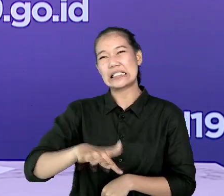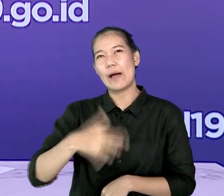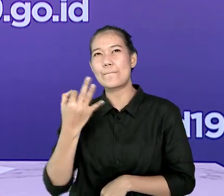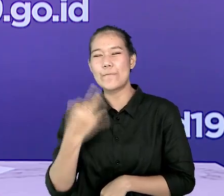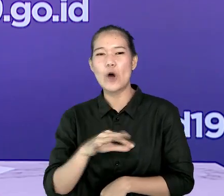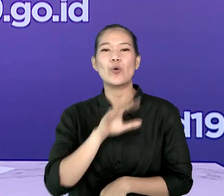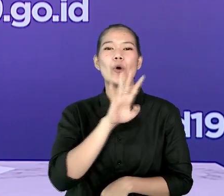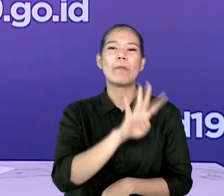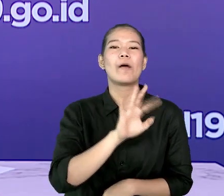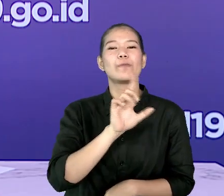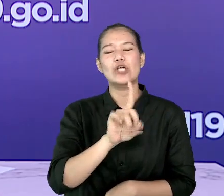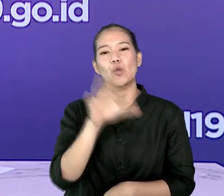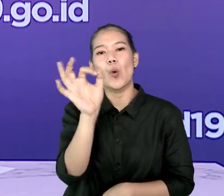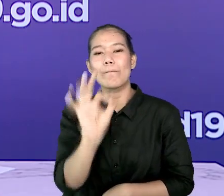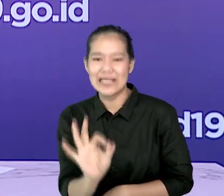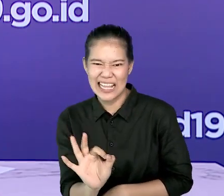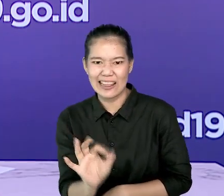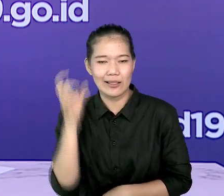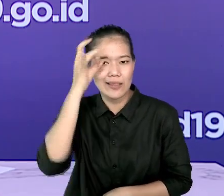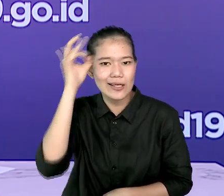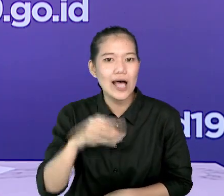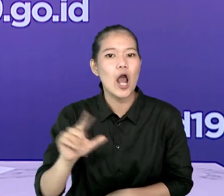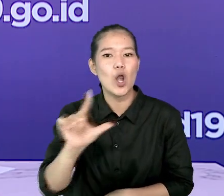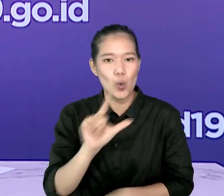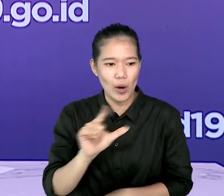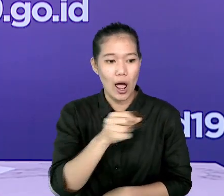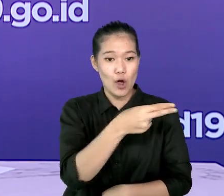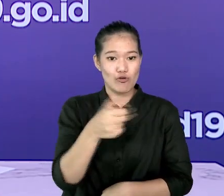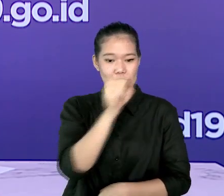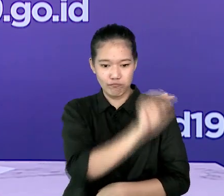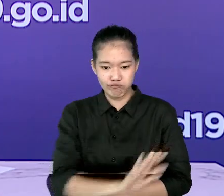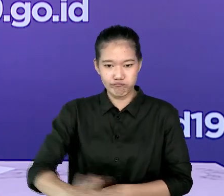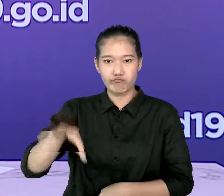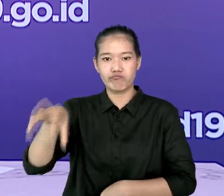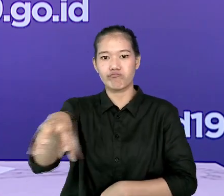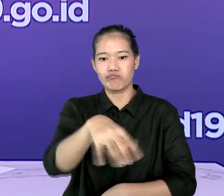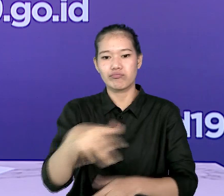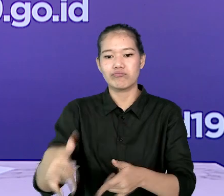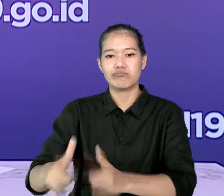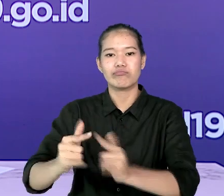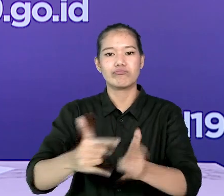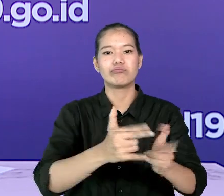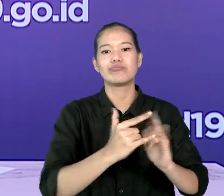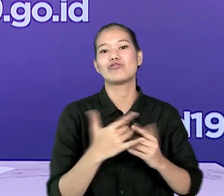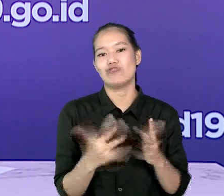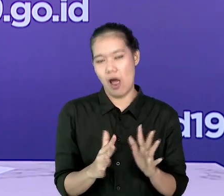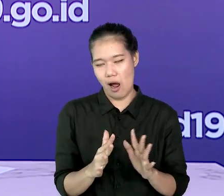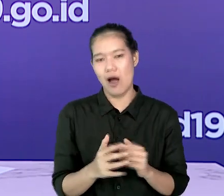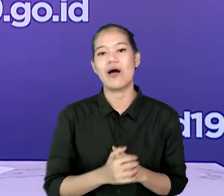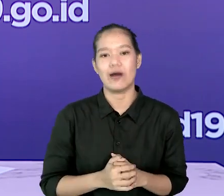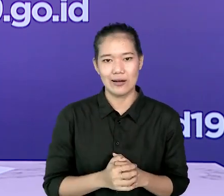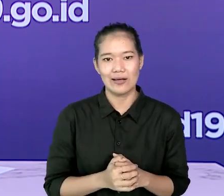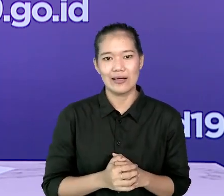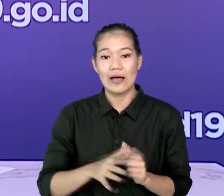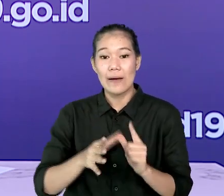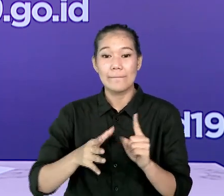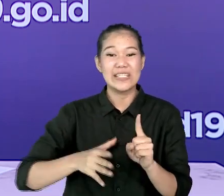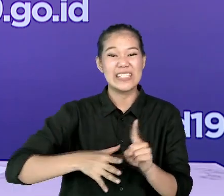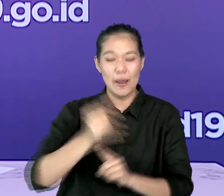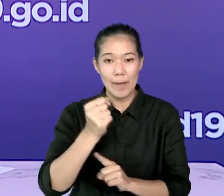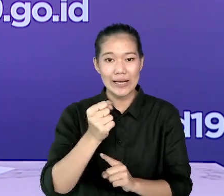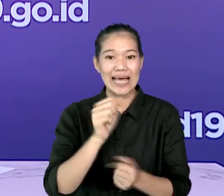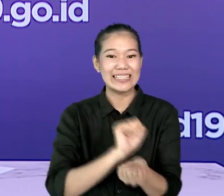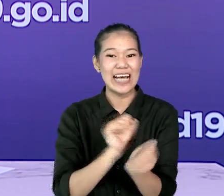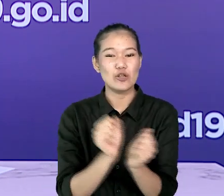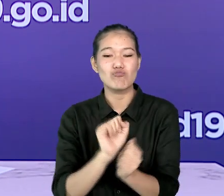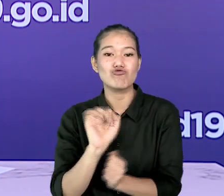sekitar 41% desa atau kelurahan di Indonesia yang membentuk posko. Capaian pengendalian lonjakan